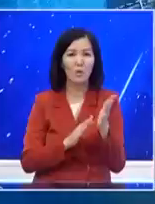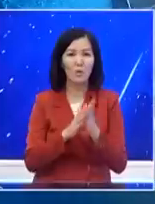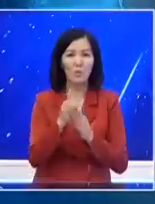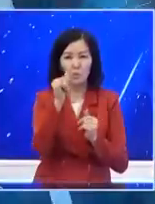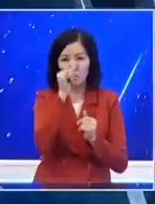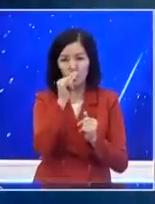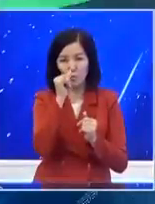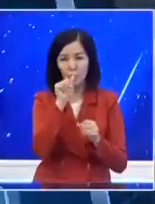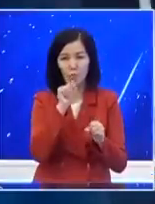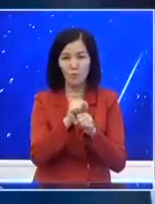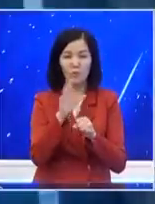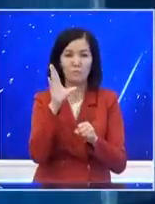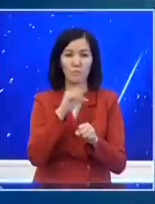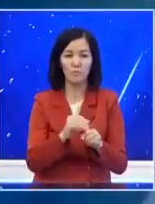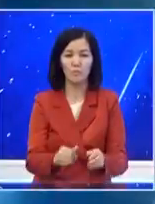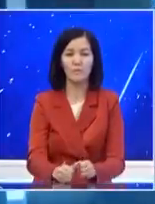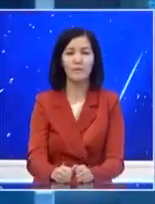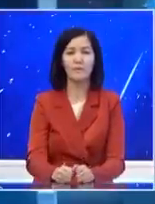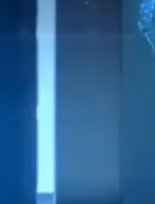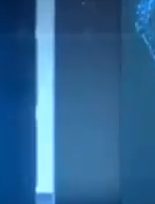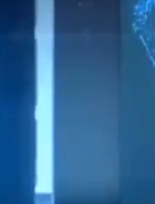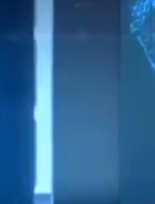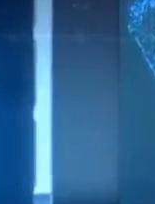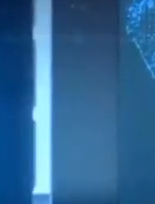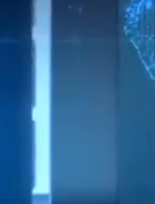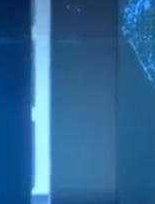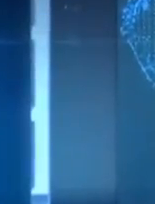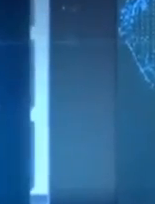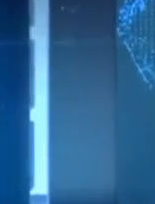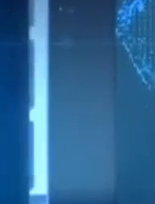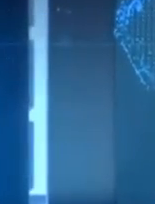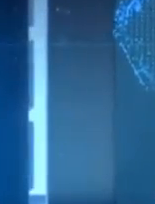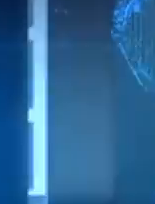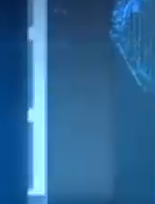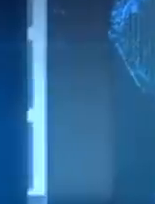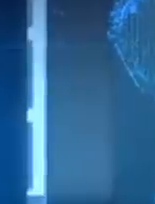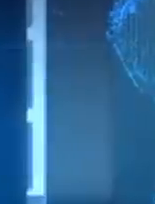азаюына әкеп соқтыруы мүмкін. Амина Құдайберген, Адель Ақжаркенова, Жетісу арнасы.